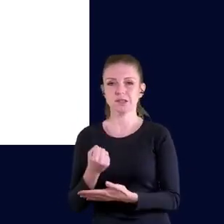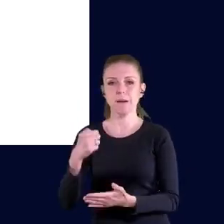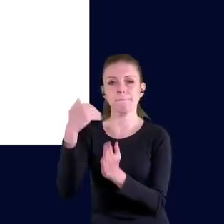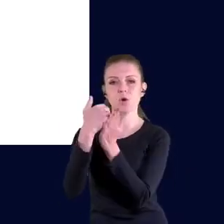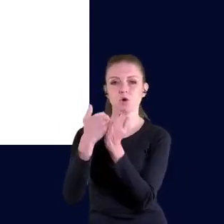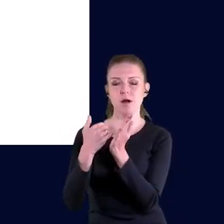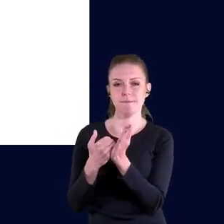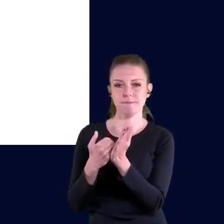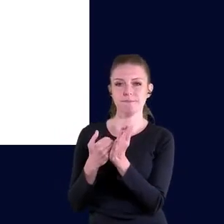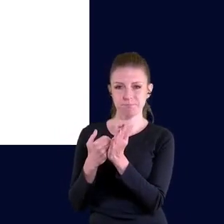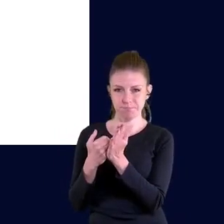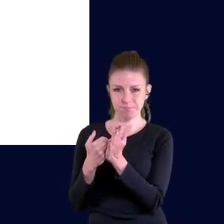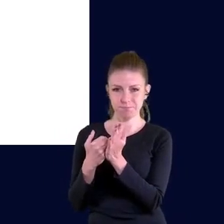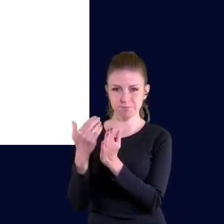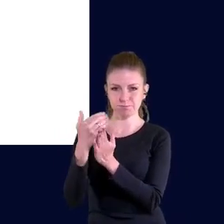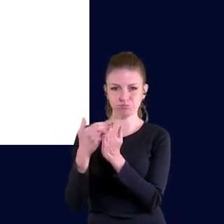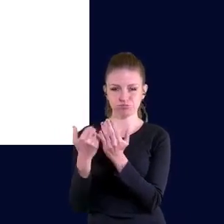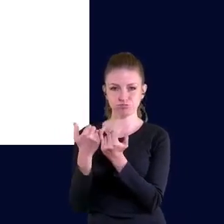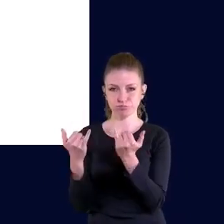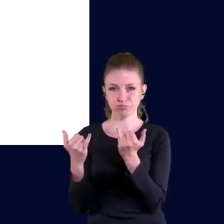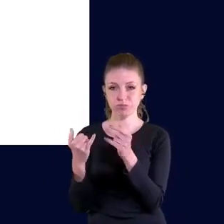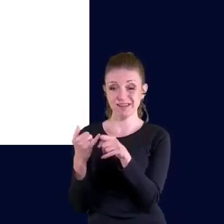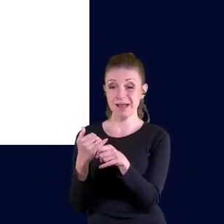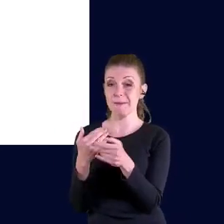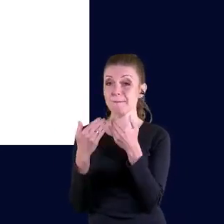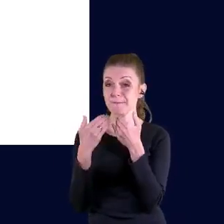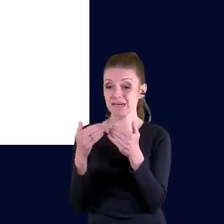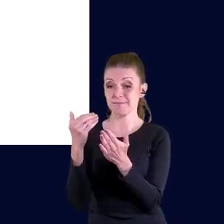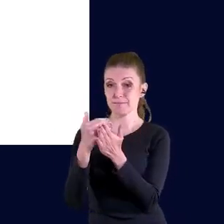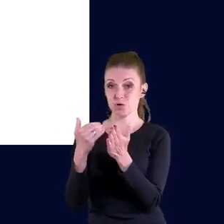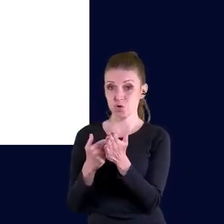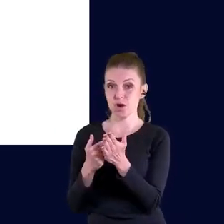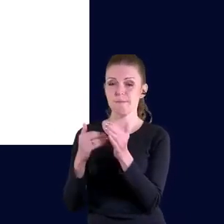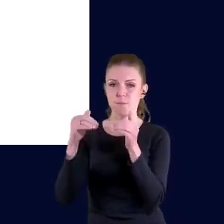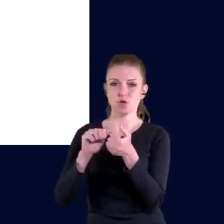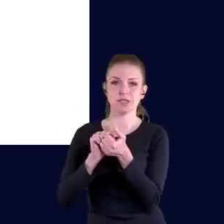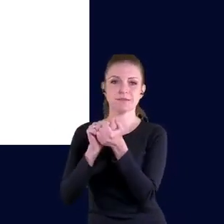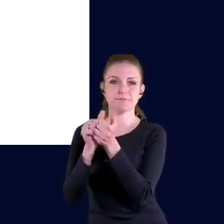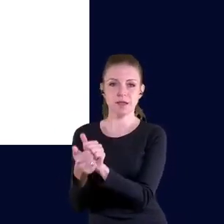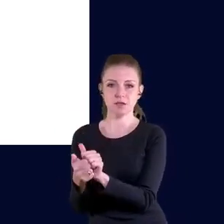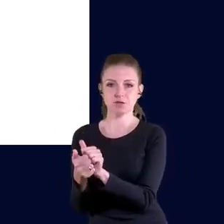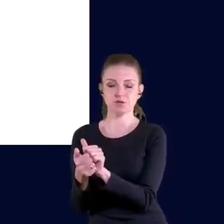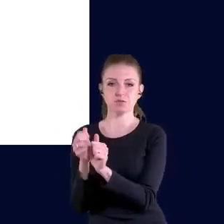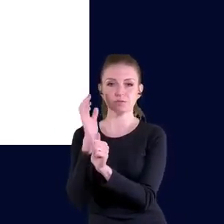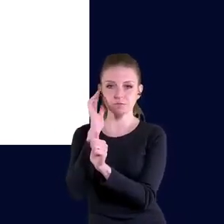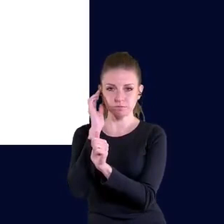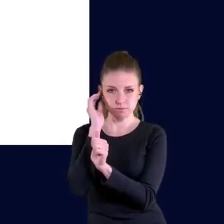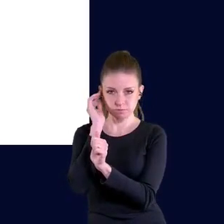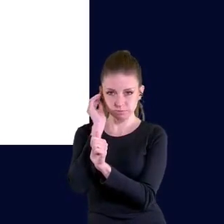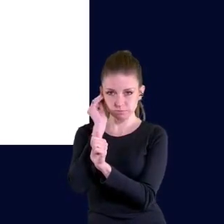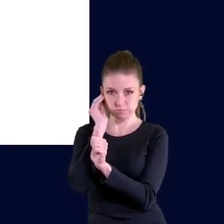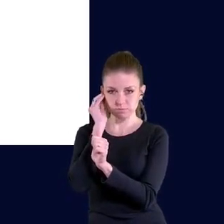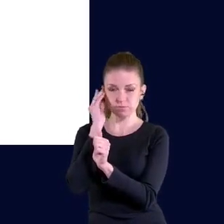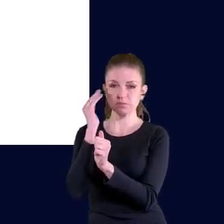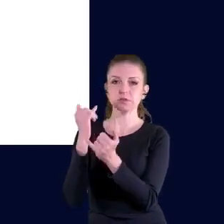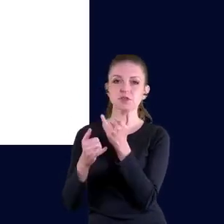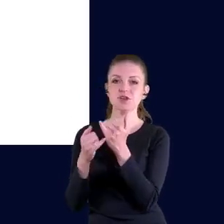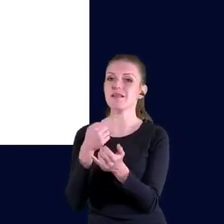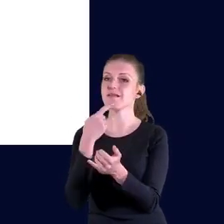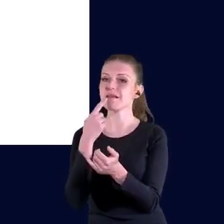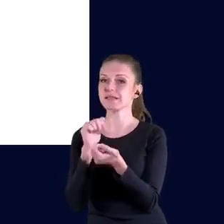zasadniczą pozwalają na zmiany syntezatora w momencie kiedy mamy zmianę języka